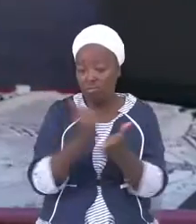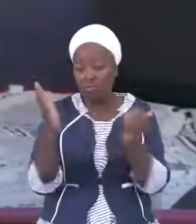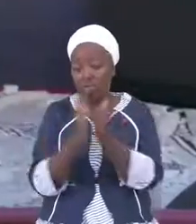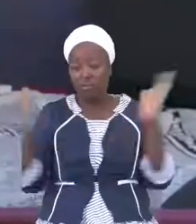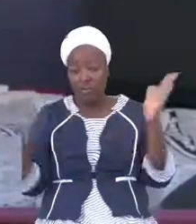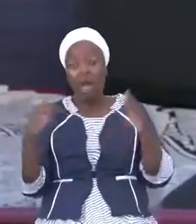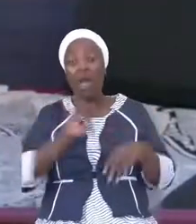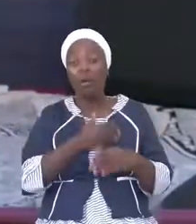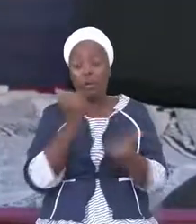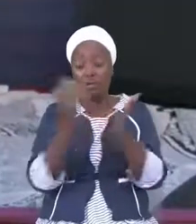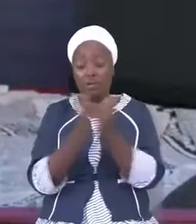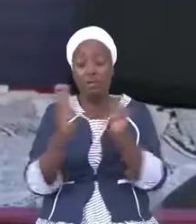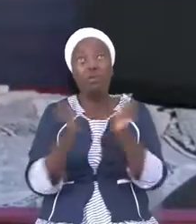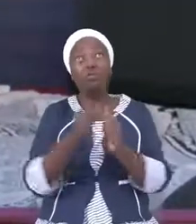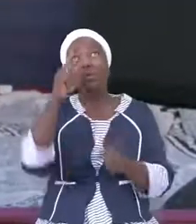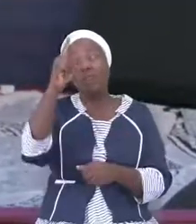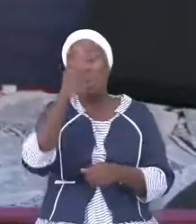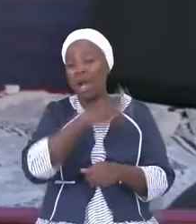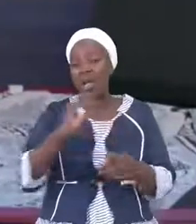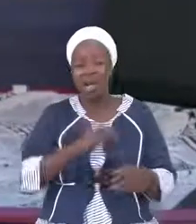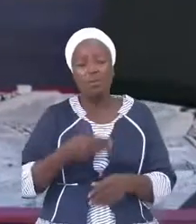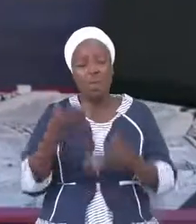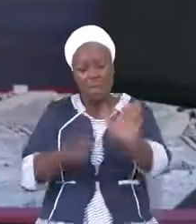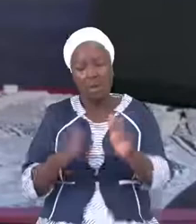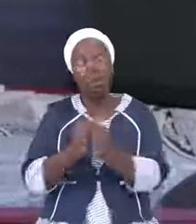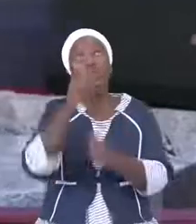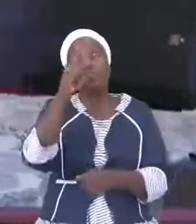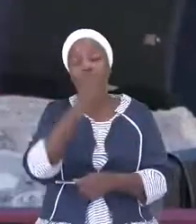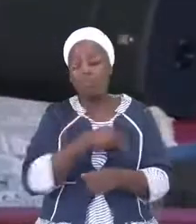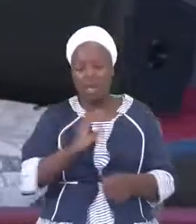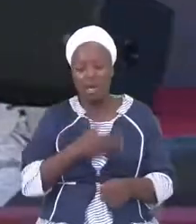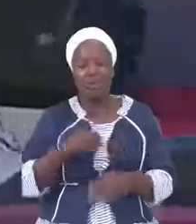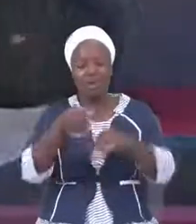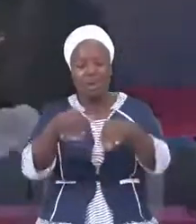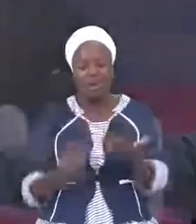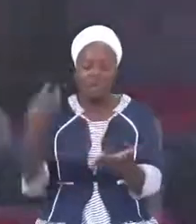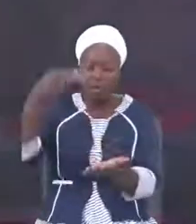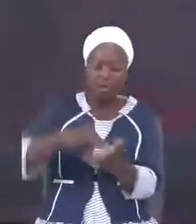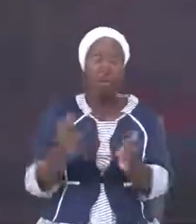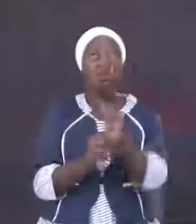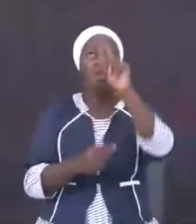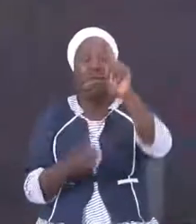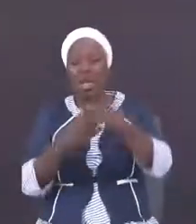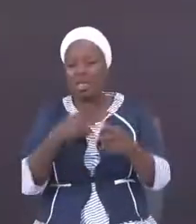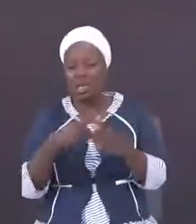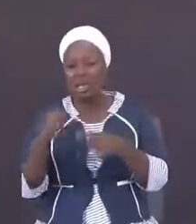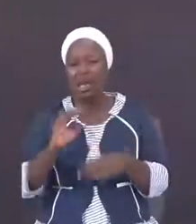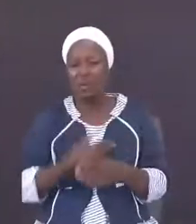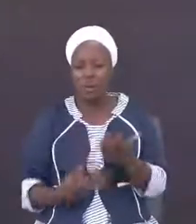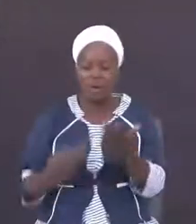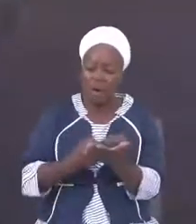donc notre crucifixion avec lui, notre mort avec lui, notre résurrection avec lui,